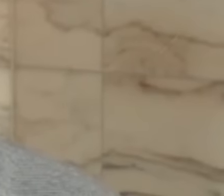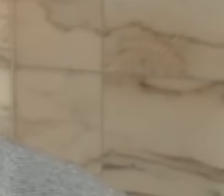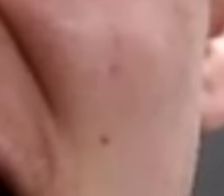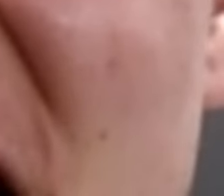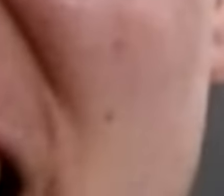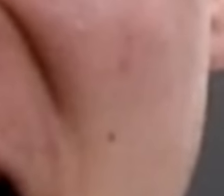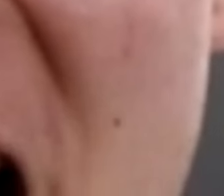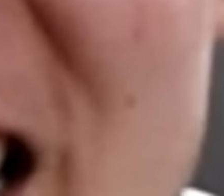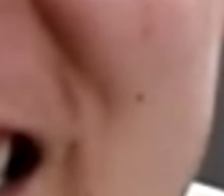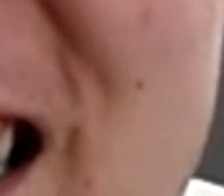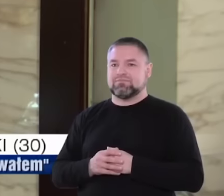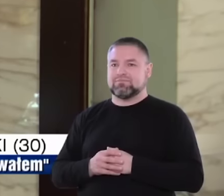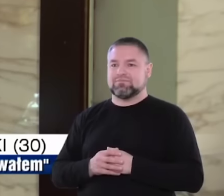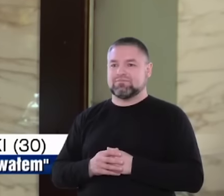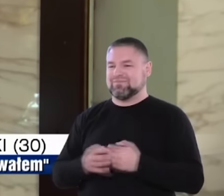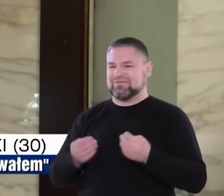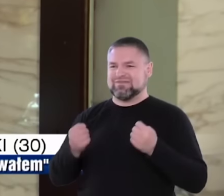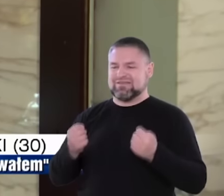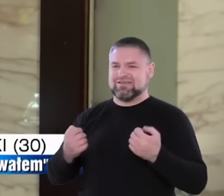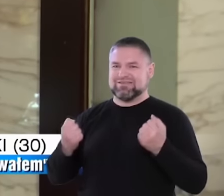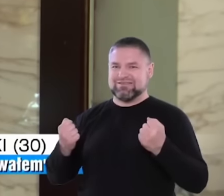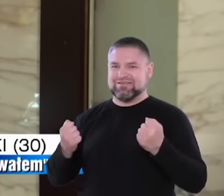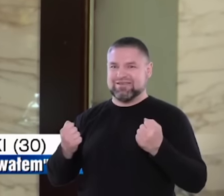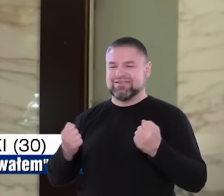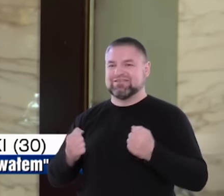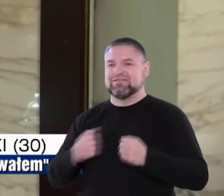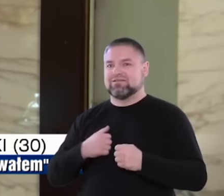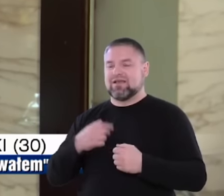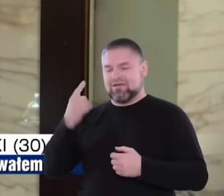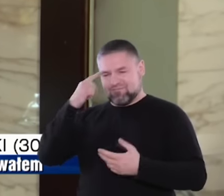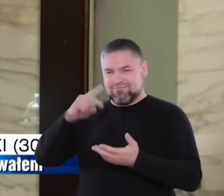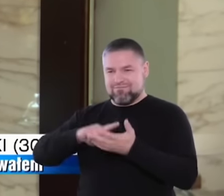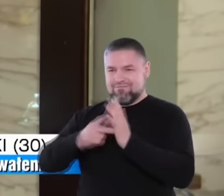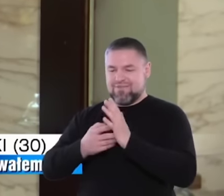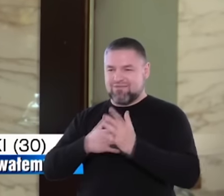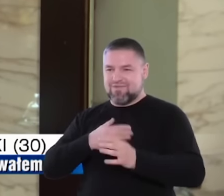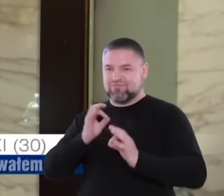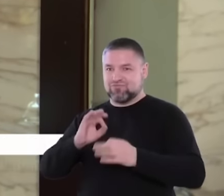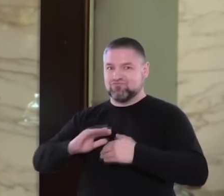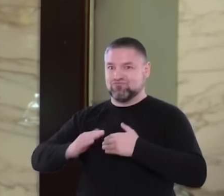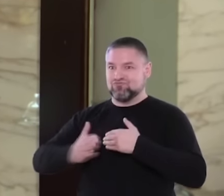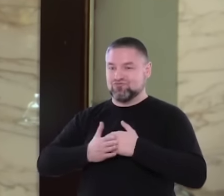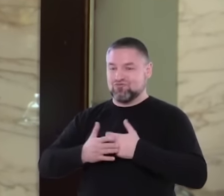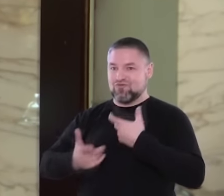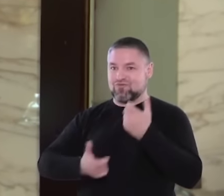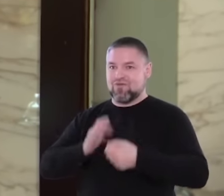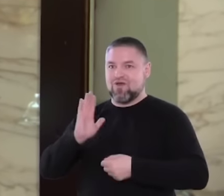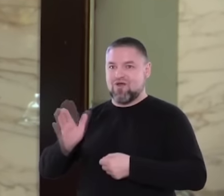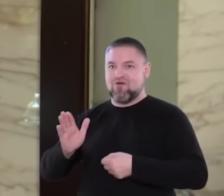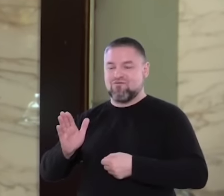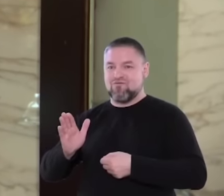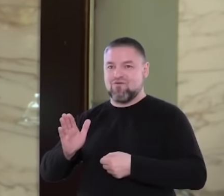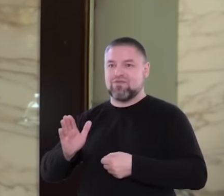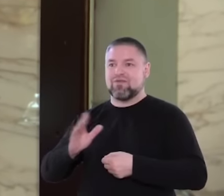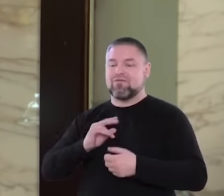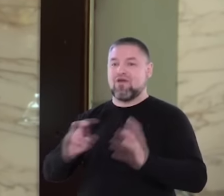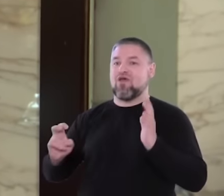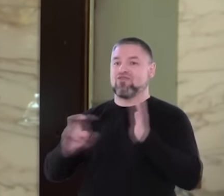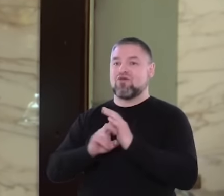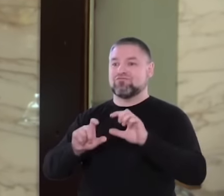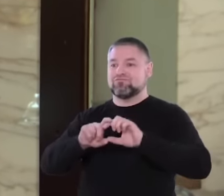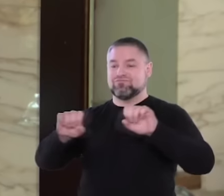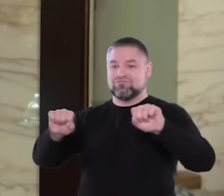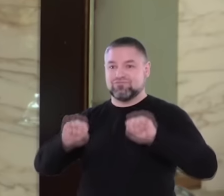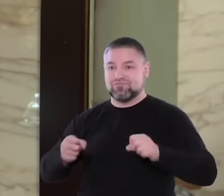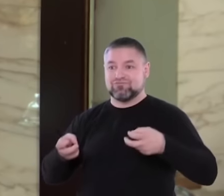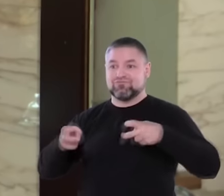Yes, yes, yes. Yes, yes, yes. Yes, yes, yes. Nie potrafi mi się oprzeć. Dokładnie tak, jak myślałem. Weźmiemy ślub, potem dostanę dostęp do jej konta,